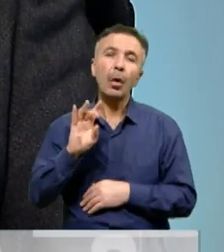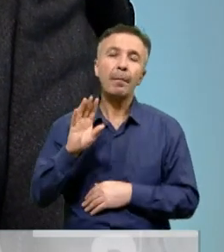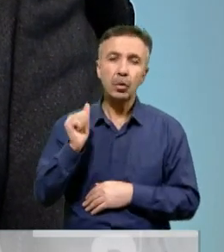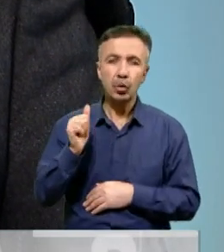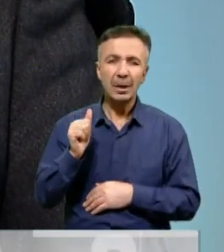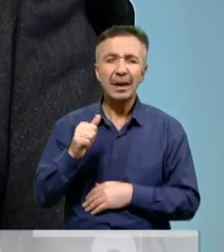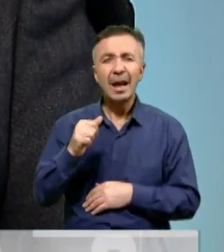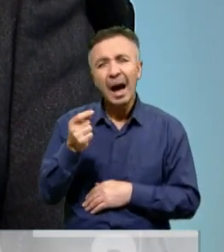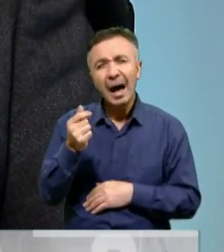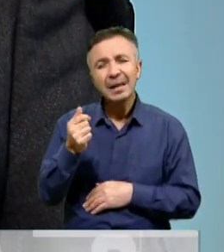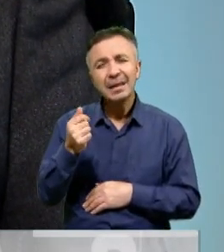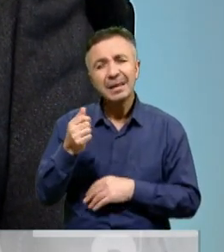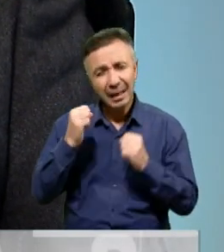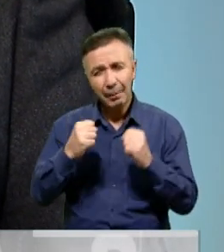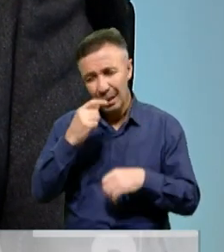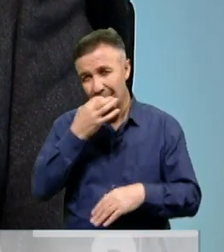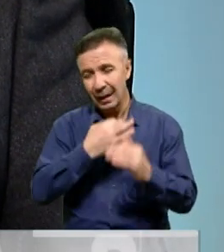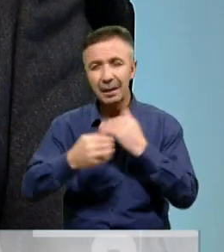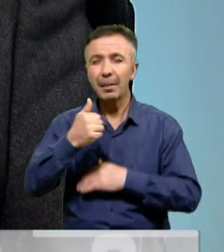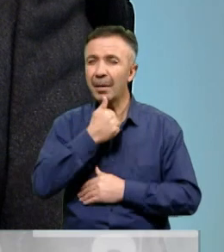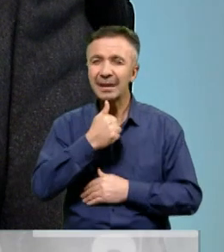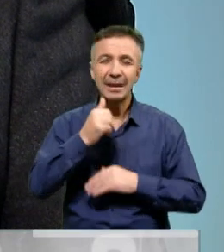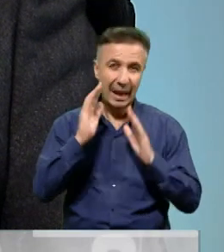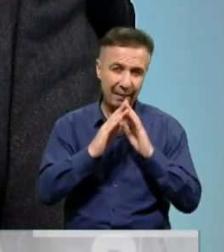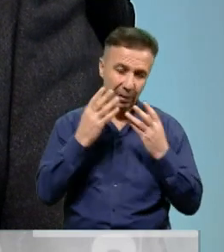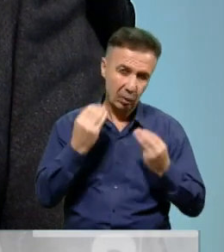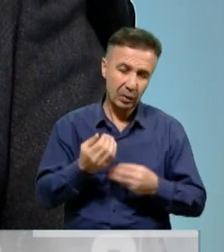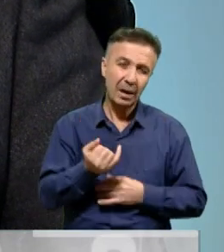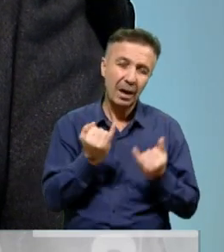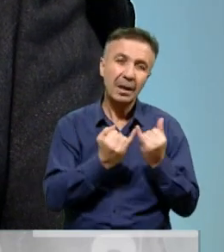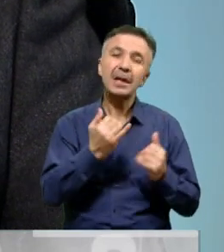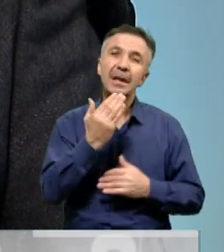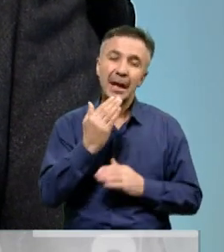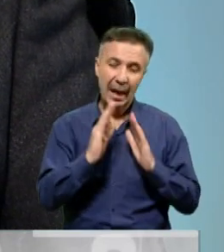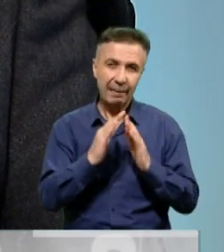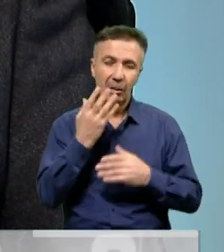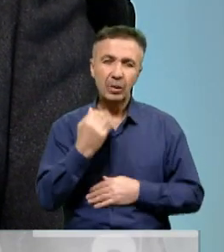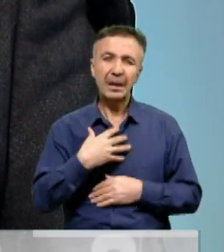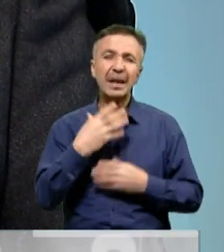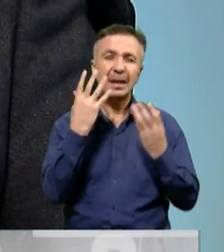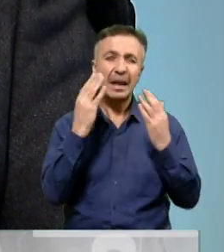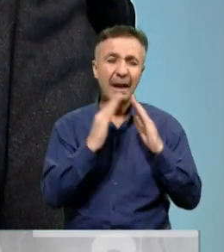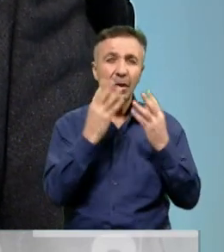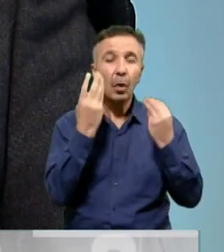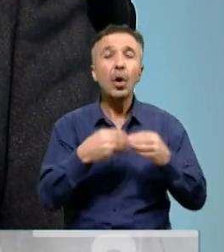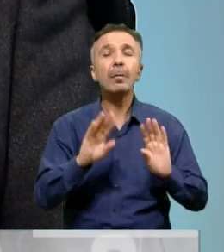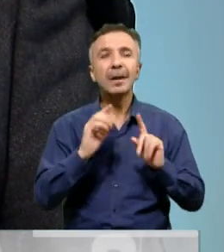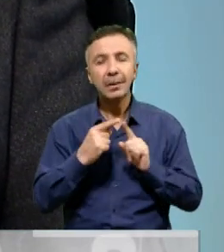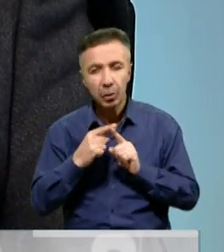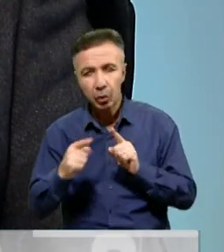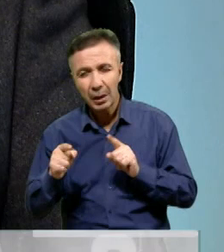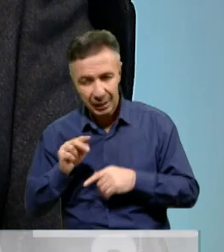ederse, babasının evi dahi olsa, kardeşinin evi dahi olsa, kendi evi olmadığı sürece